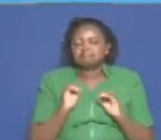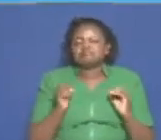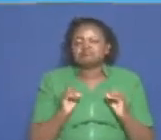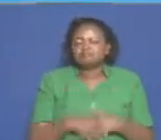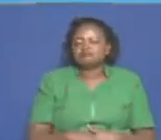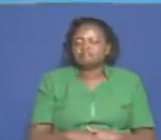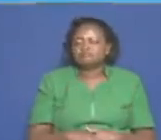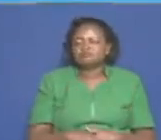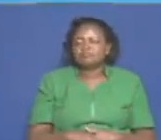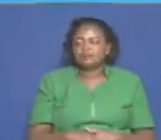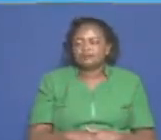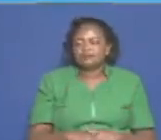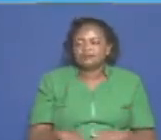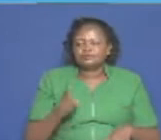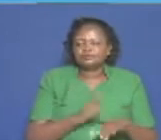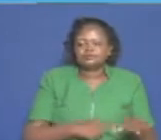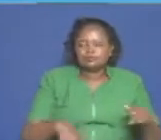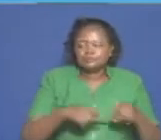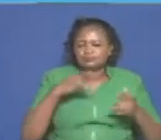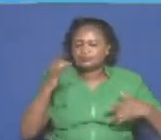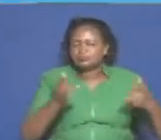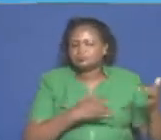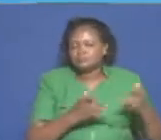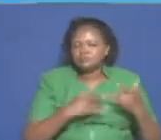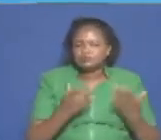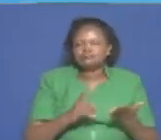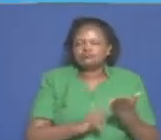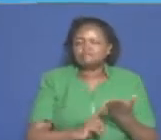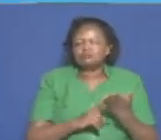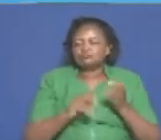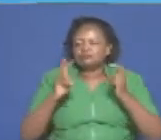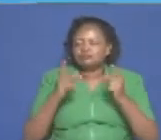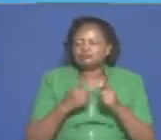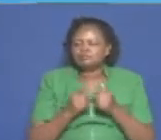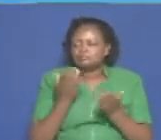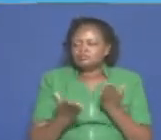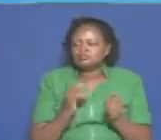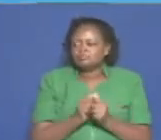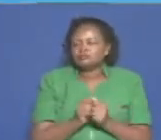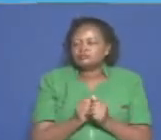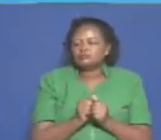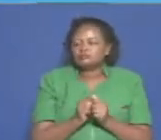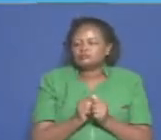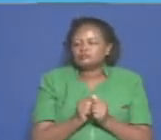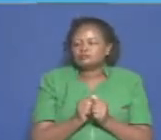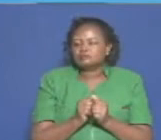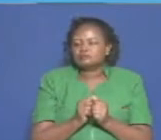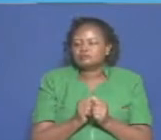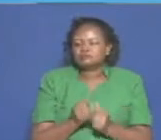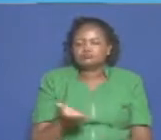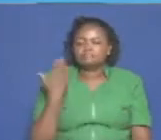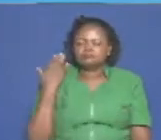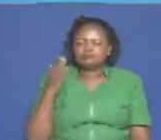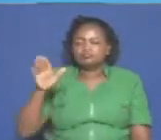pia kuijadili mswada huu na kuilinganisha na mfumo wa kiserikali uliopita, local authority